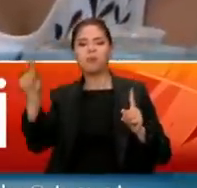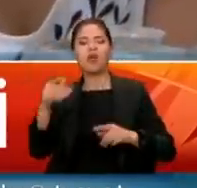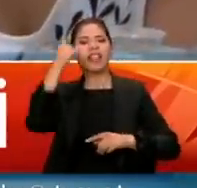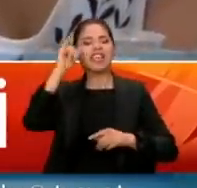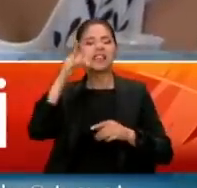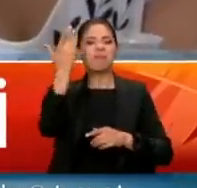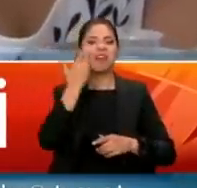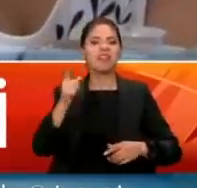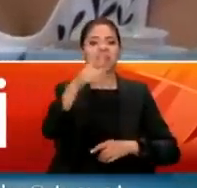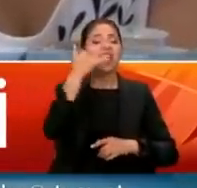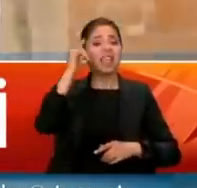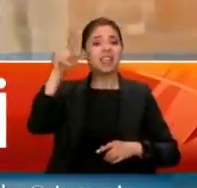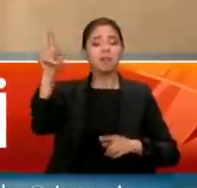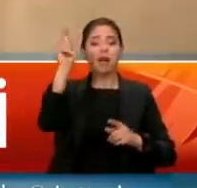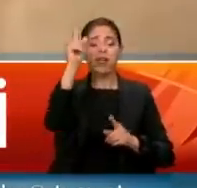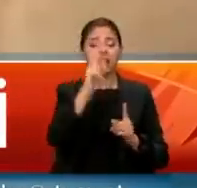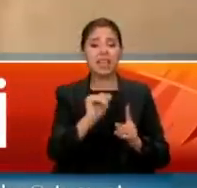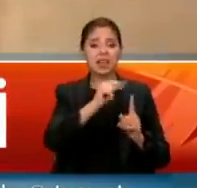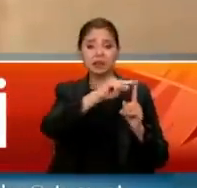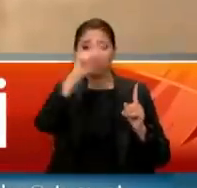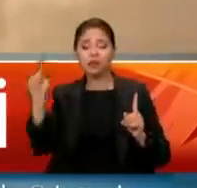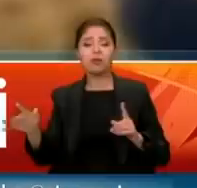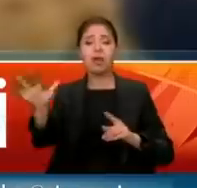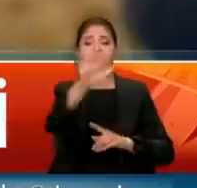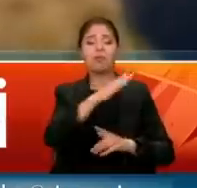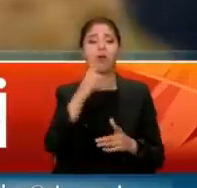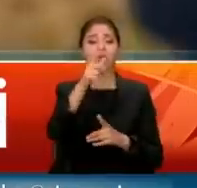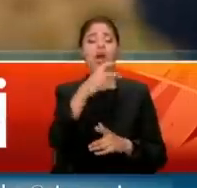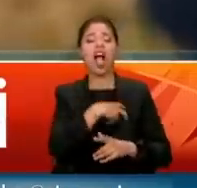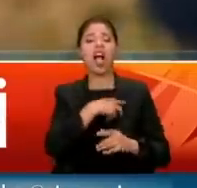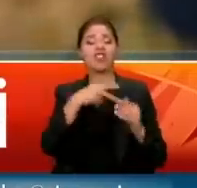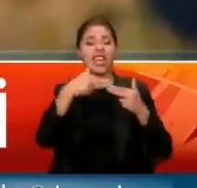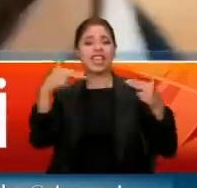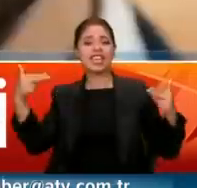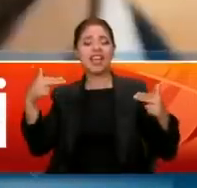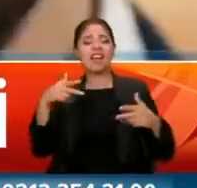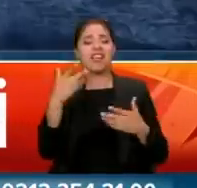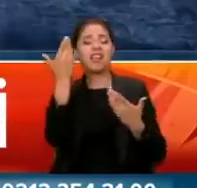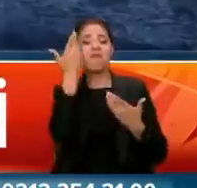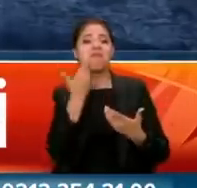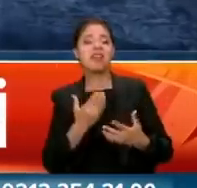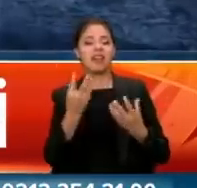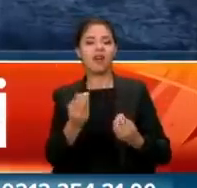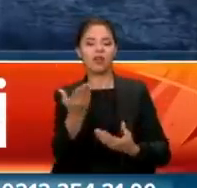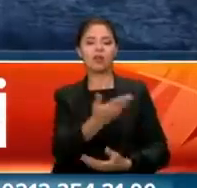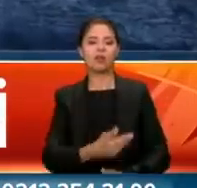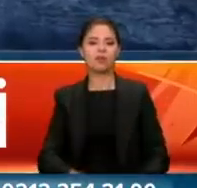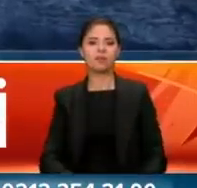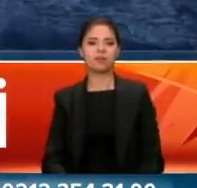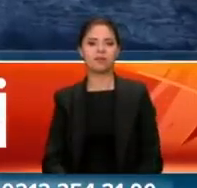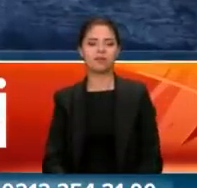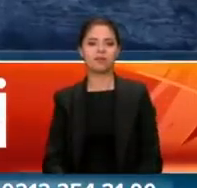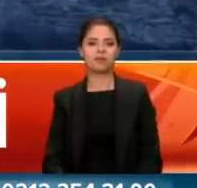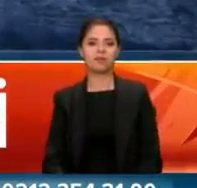buluşuyor. İspanyollar ilk günden bu yana Miran'la Reyyan'ın dillere destan aşk hikayesine hayran kaldı. Está bien, lo